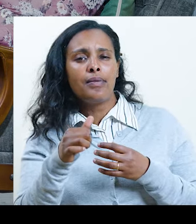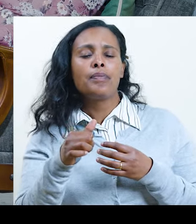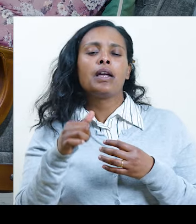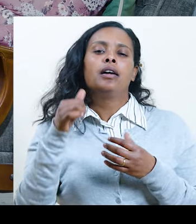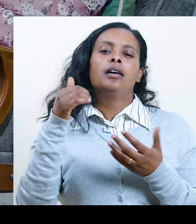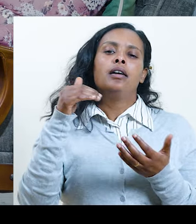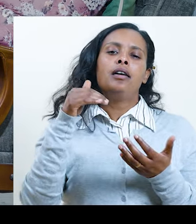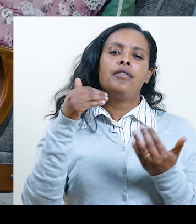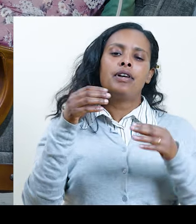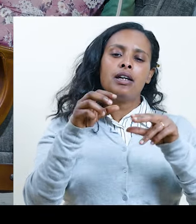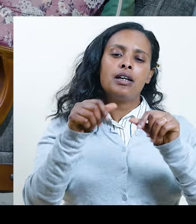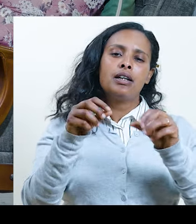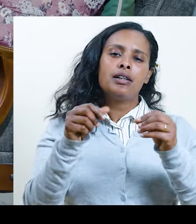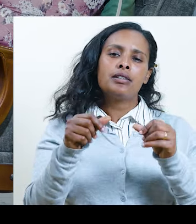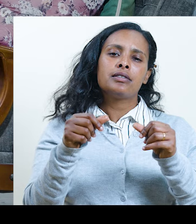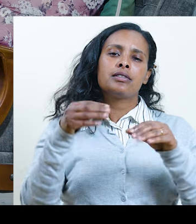እንዳንረሳሳ